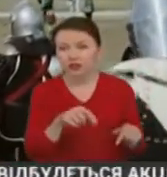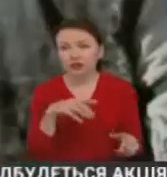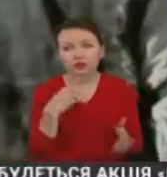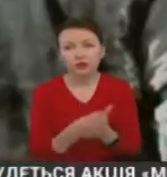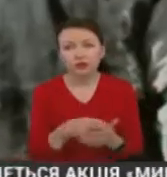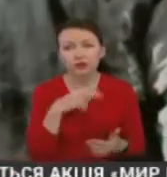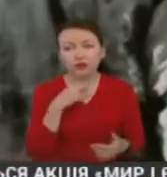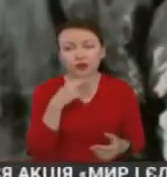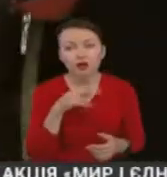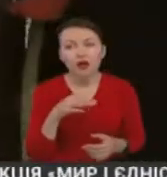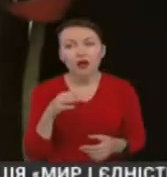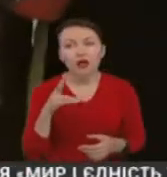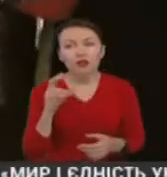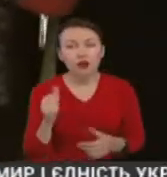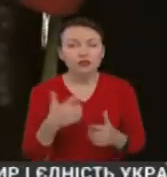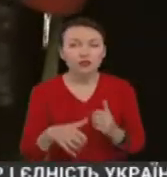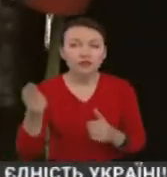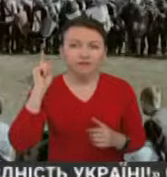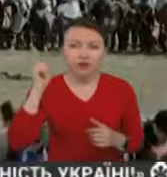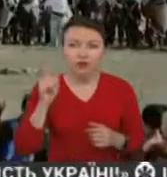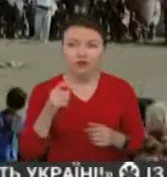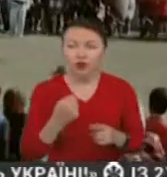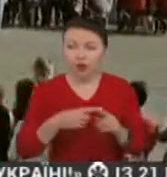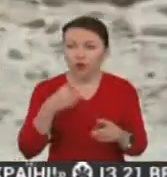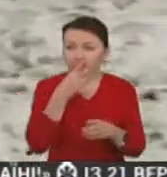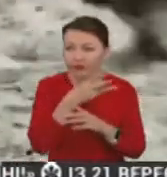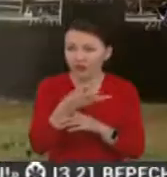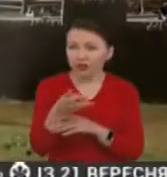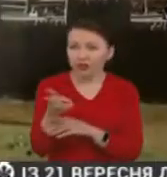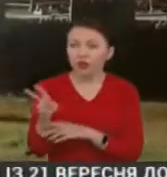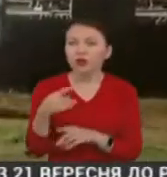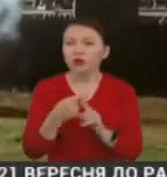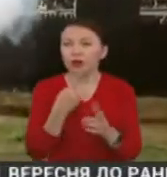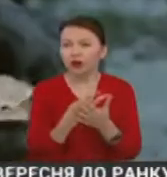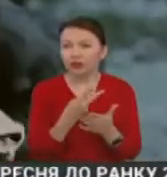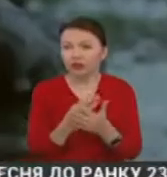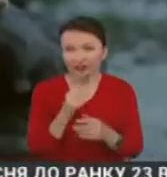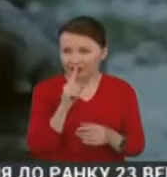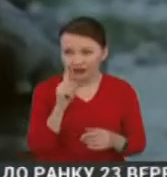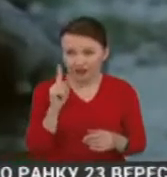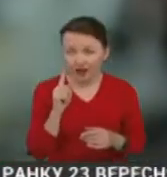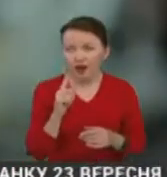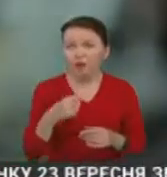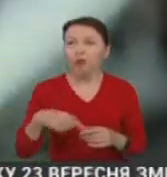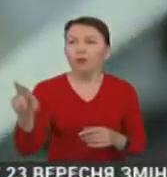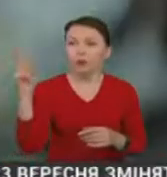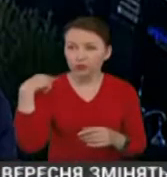внимание на середньовіковому бою. Ось ми зараз бачимо відео, зрештою, це не цього саме заходу, що